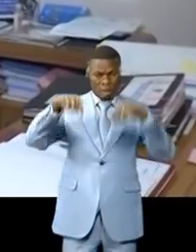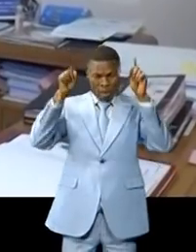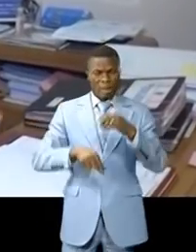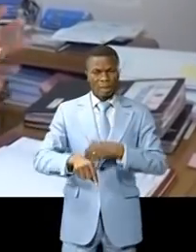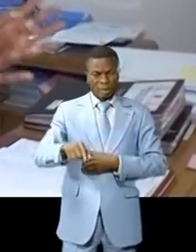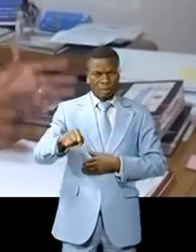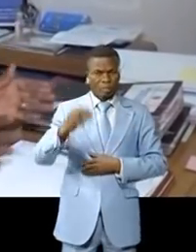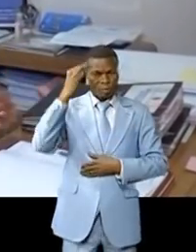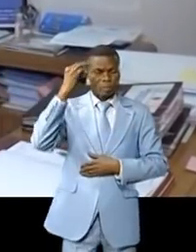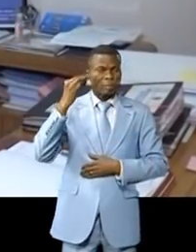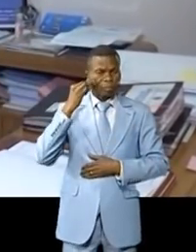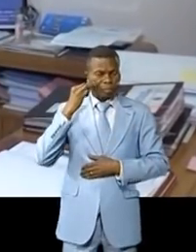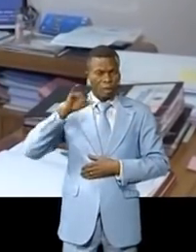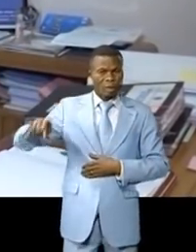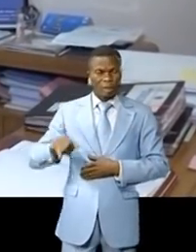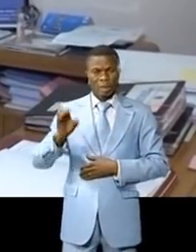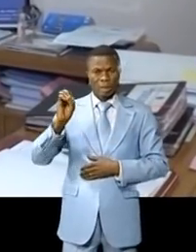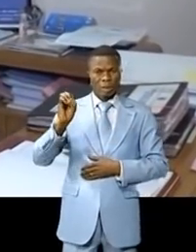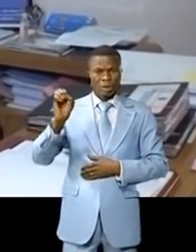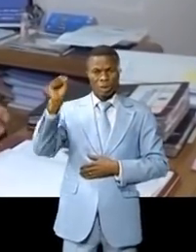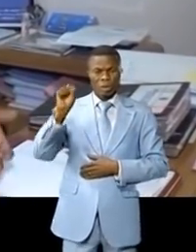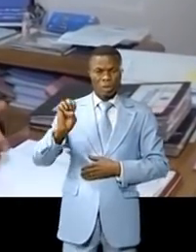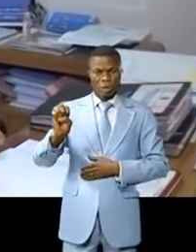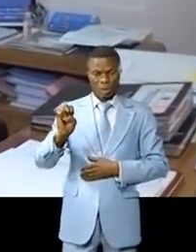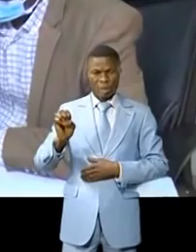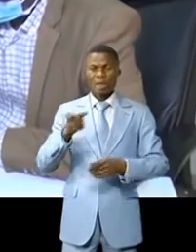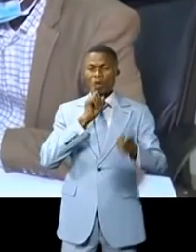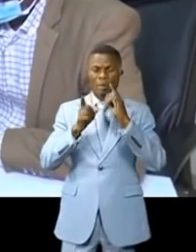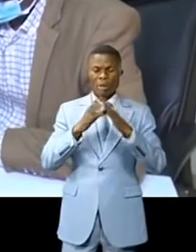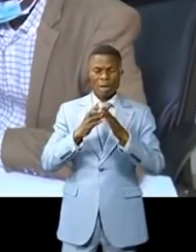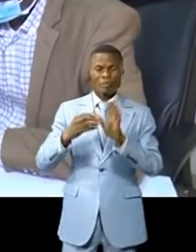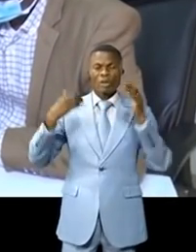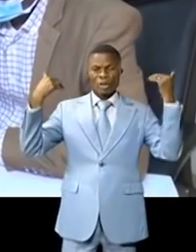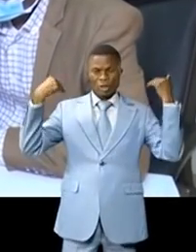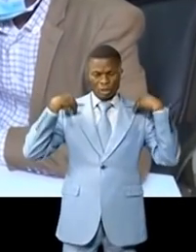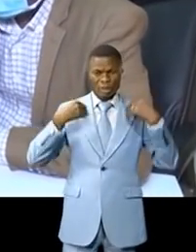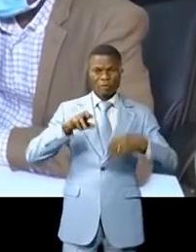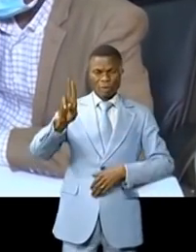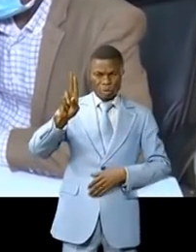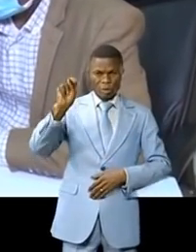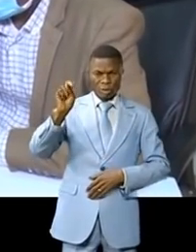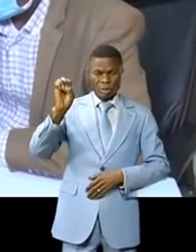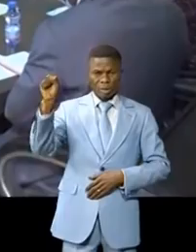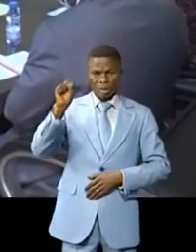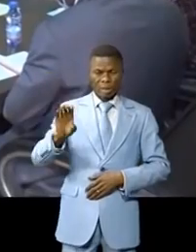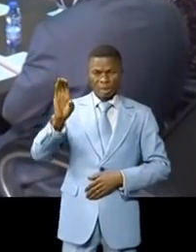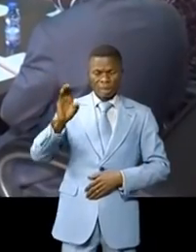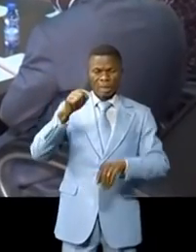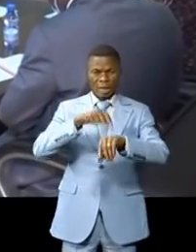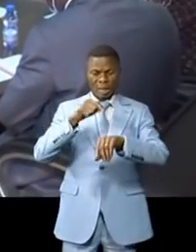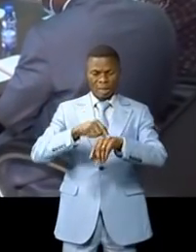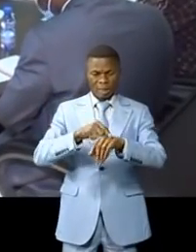Le ministre José Mpanda Kabangu s'est accordé avec le représentant de l'UNESCO sur la date du 15 octobre